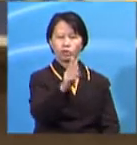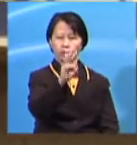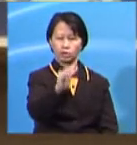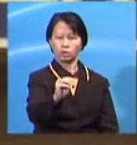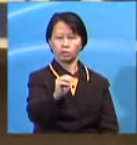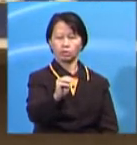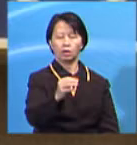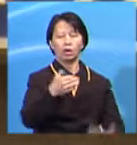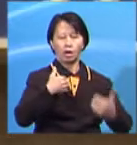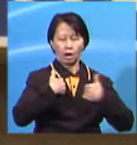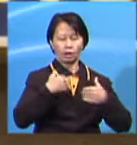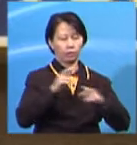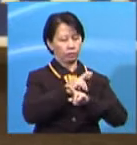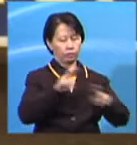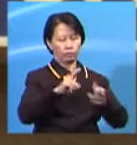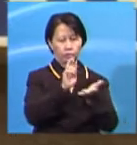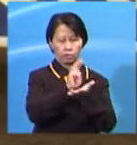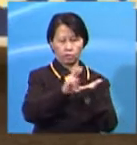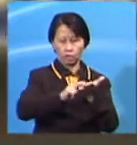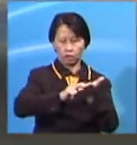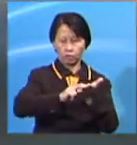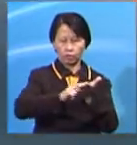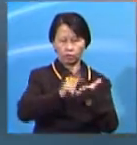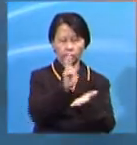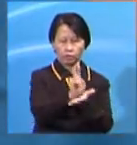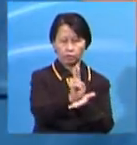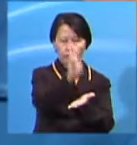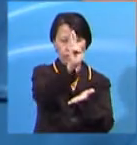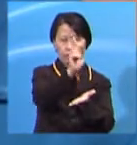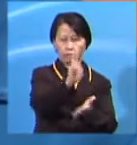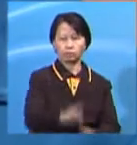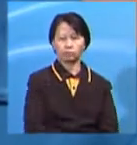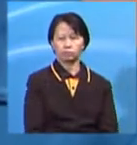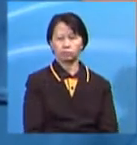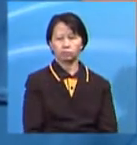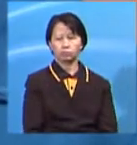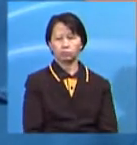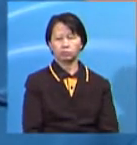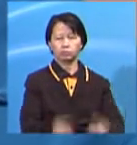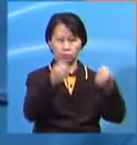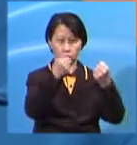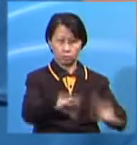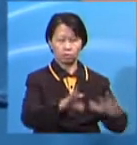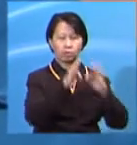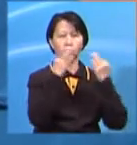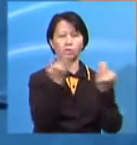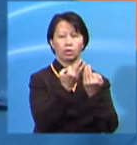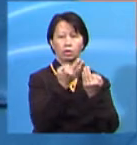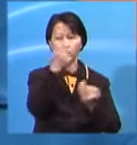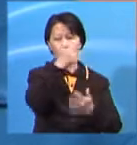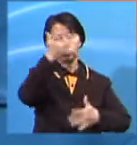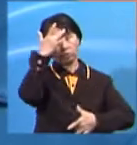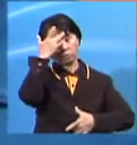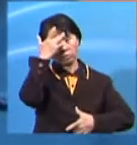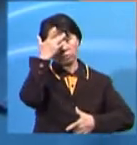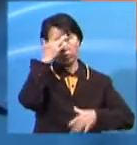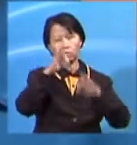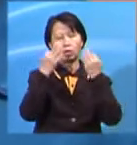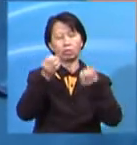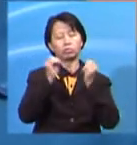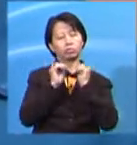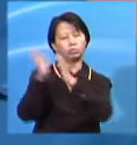Malaysia ada menyediakan rawatan rehabilitasi. Dia kehilangan keluarga kerana sakitnya tu, kehilangan